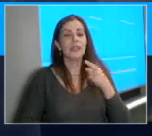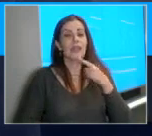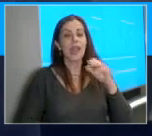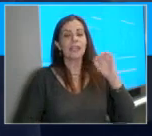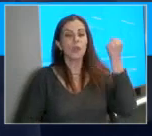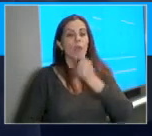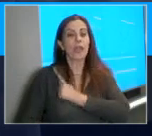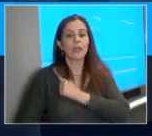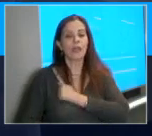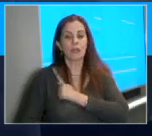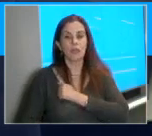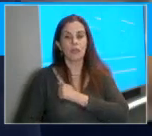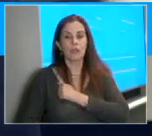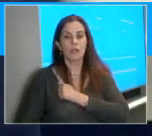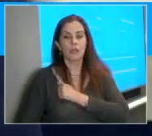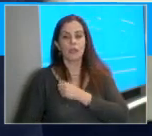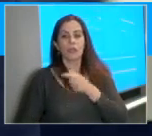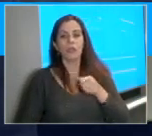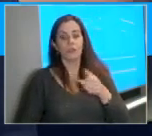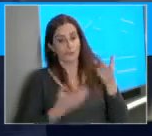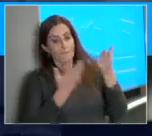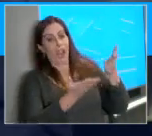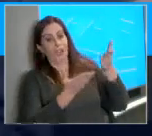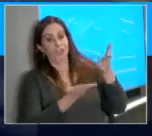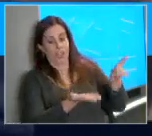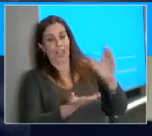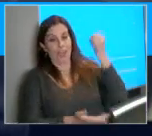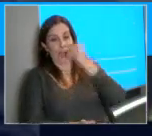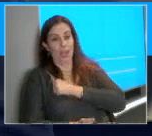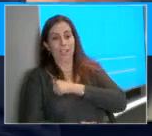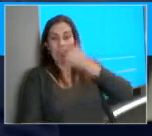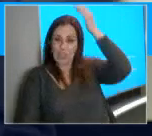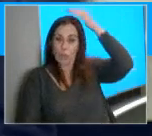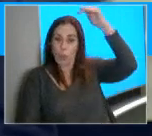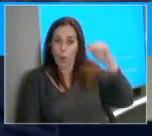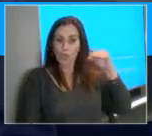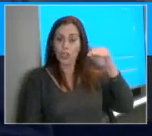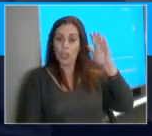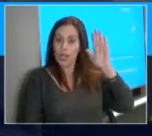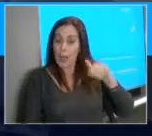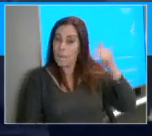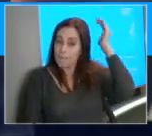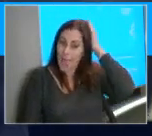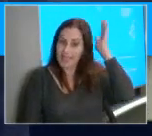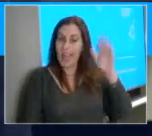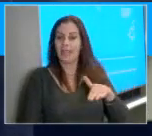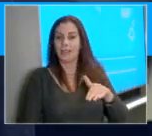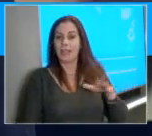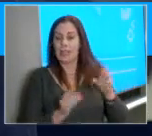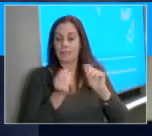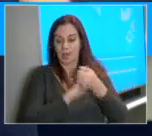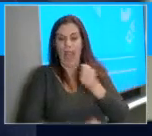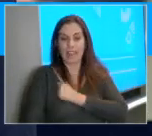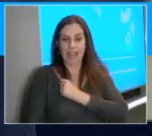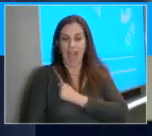היום הציונית הדתית, שהלכה הרבה יותר לקיצון, זה סמוטריץ', וזה גם בנט, וזה גם בנט עם ההדתה